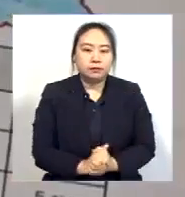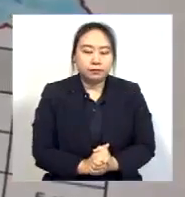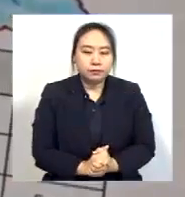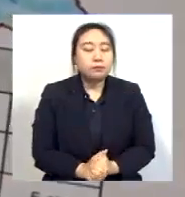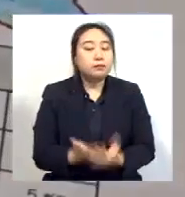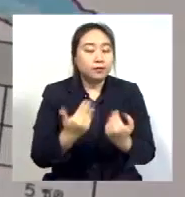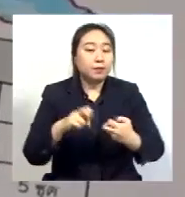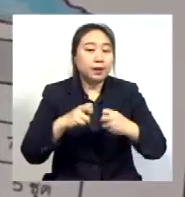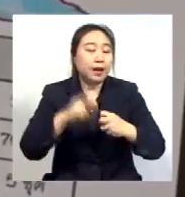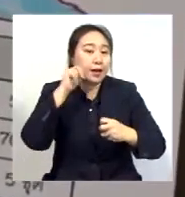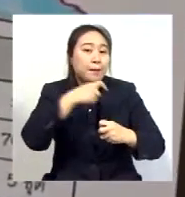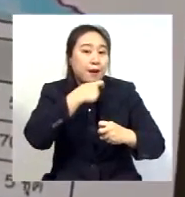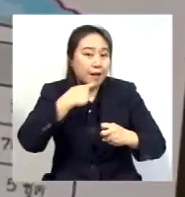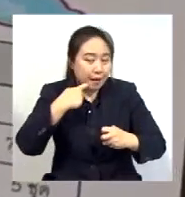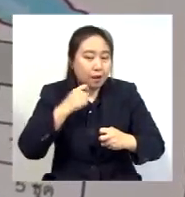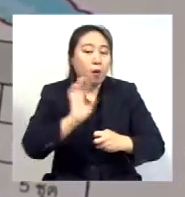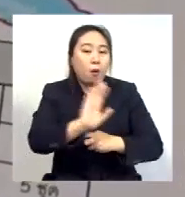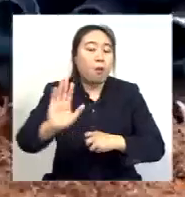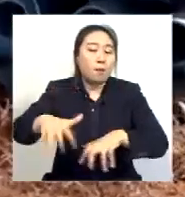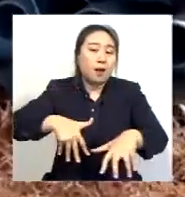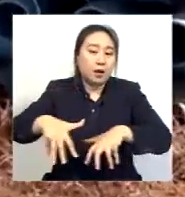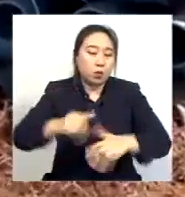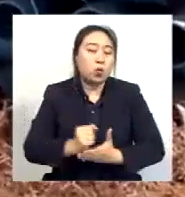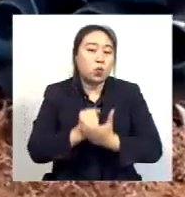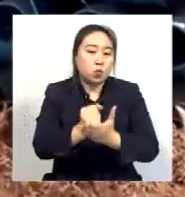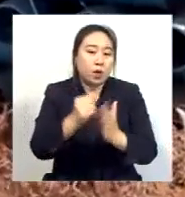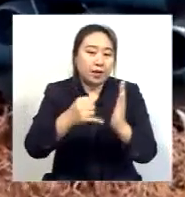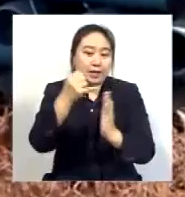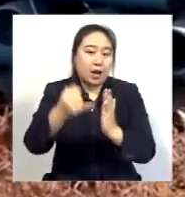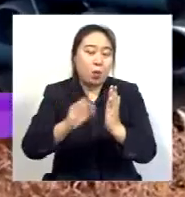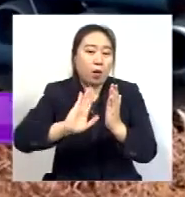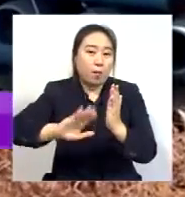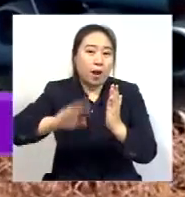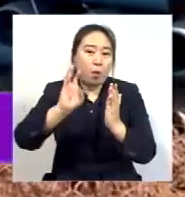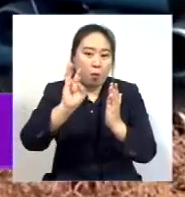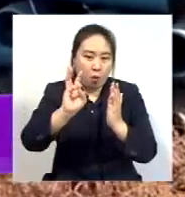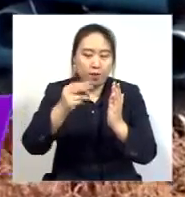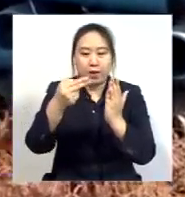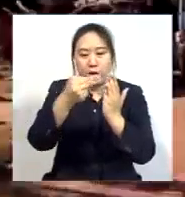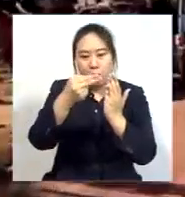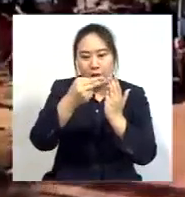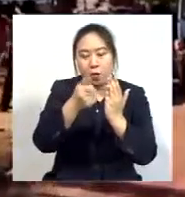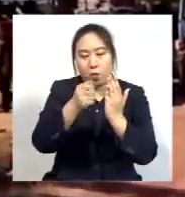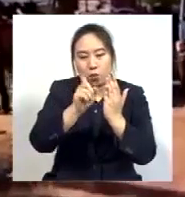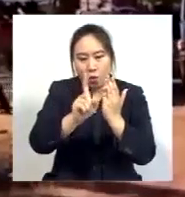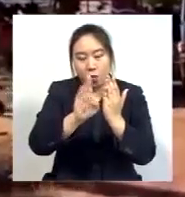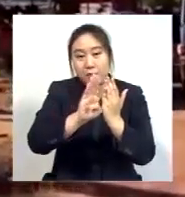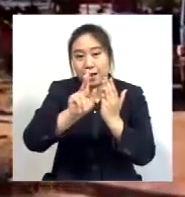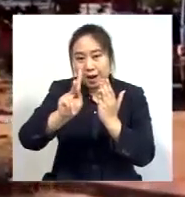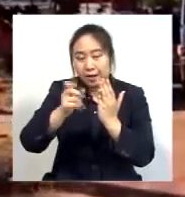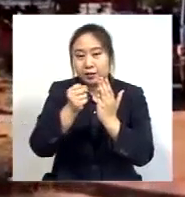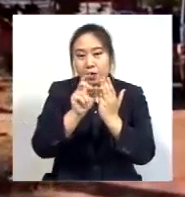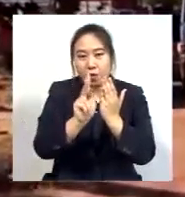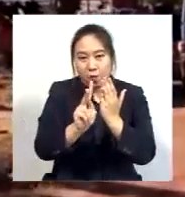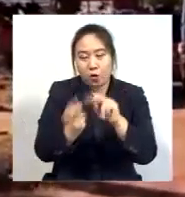การบรรเทาภัยแล้งที่เกิดขึ้นให้กับประชาชนในพื้นที่6จังหวัดภาคอีสานนะคะประกอบไปด้วยหนองคายอุดรธานีบึงกาฬสกลน